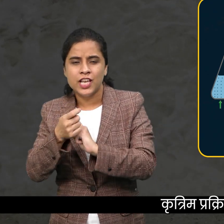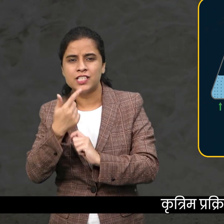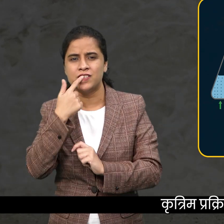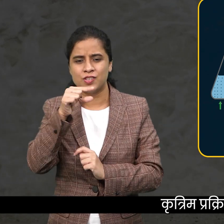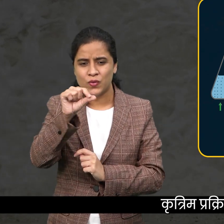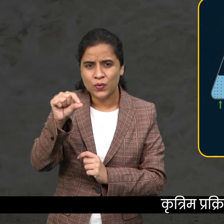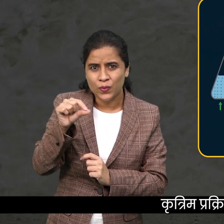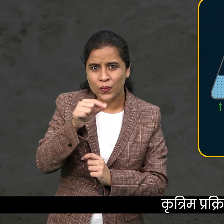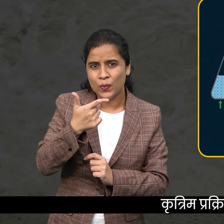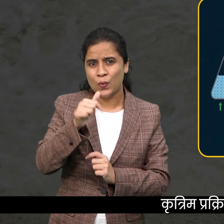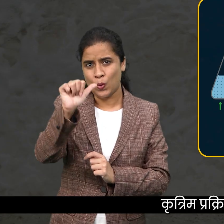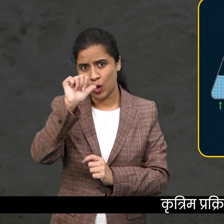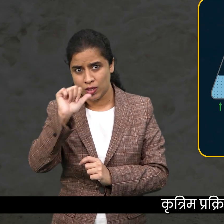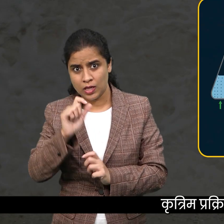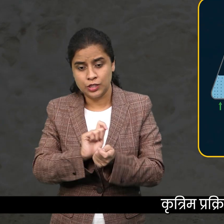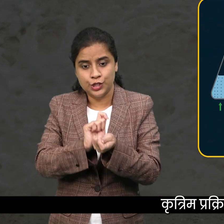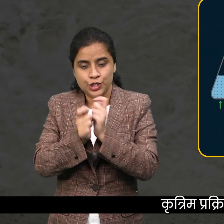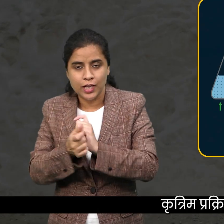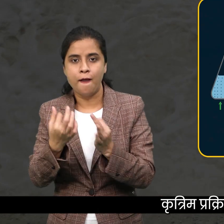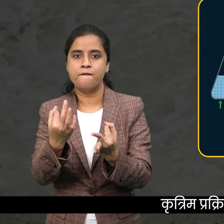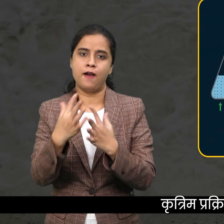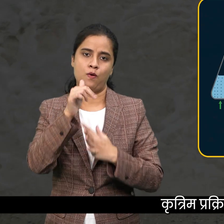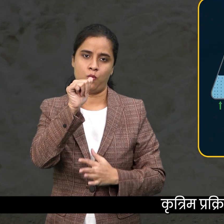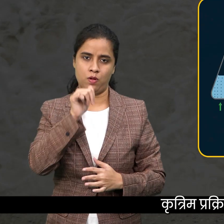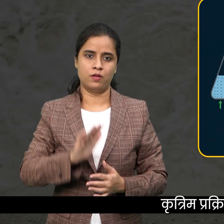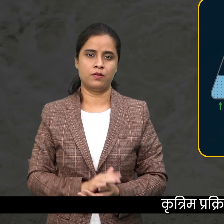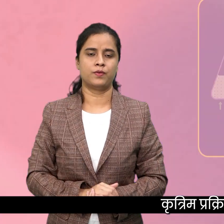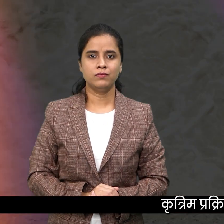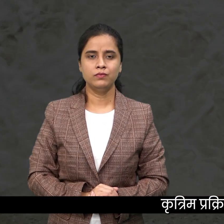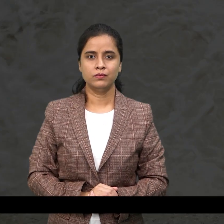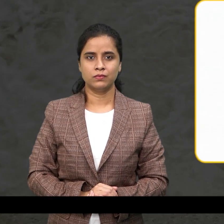कृत्रिम प्रक्रिया म्हणजे डिसॅलिनेशन.